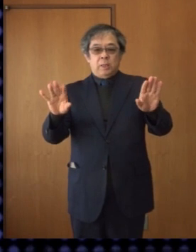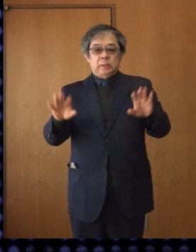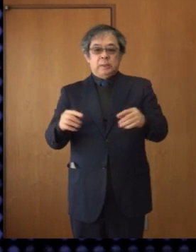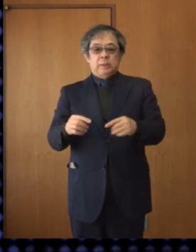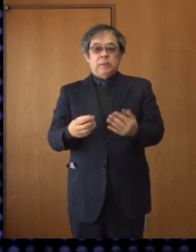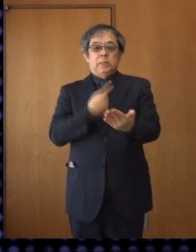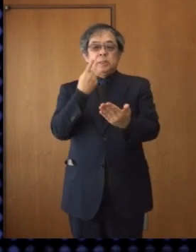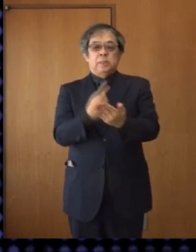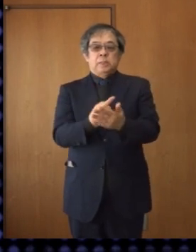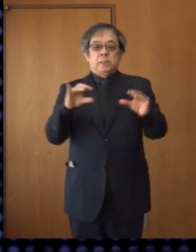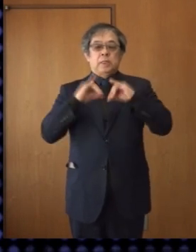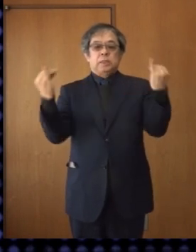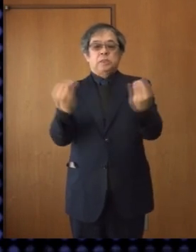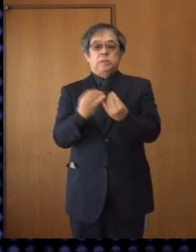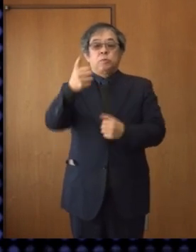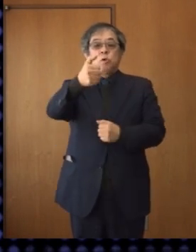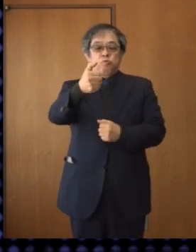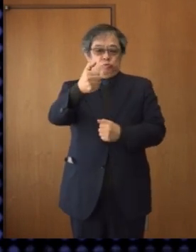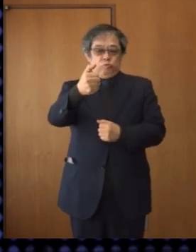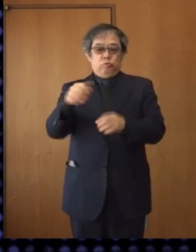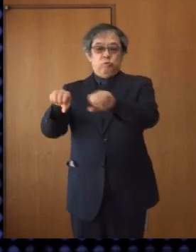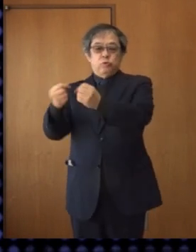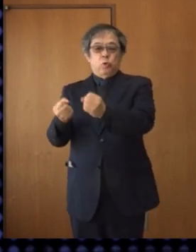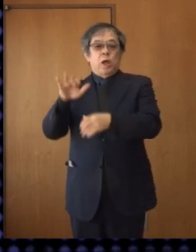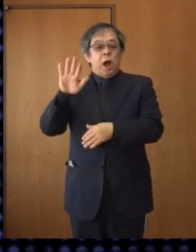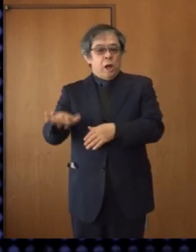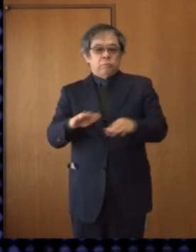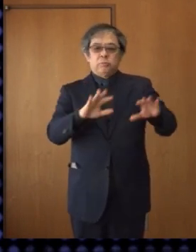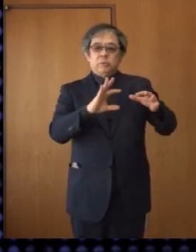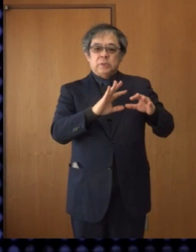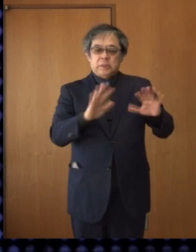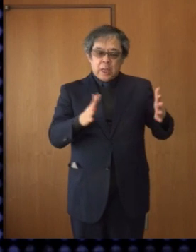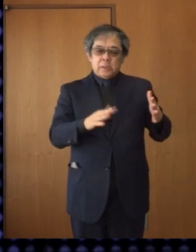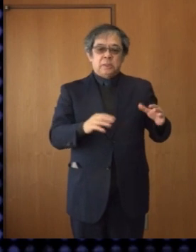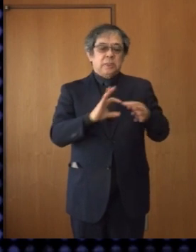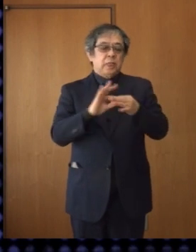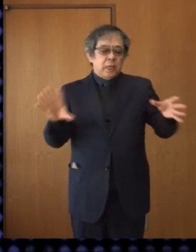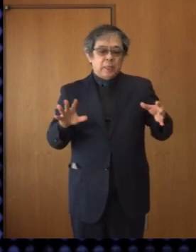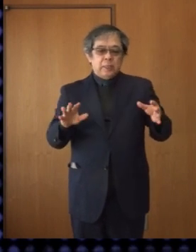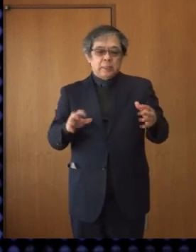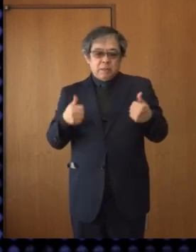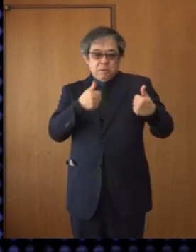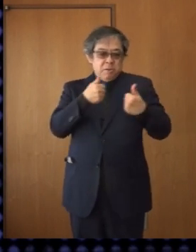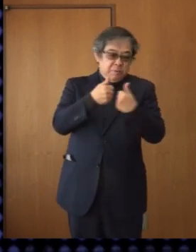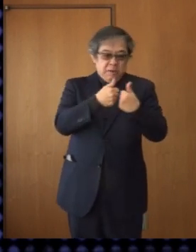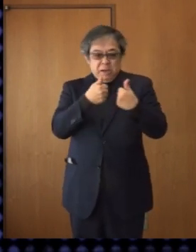ントリー。障害のあるなしにかかわらず熱戦が繰り広げられ